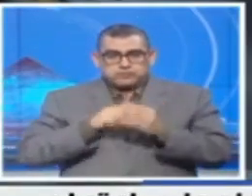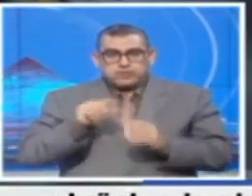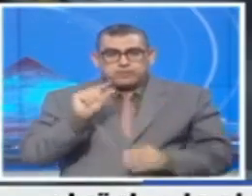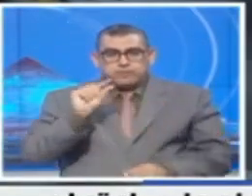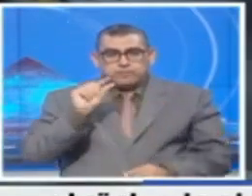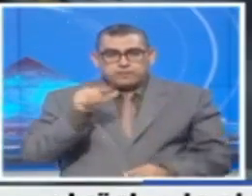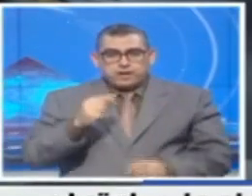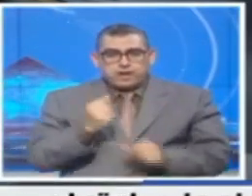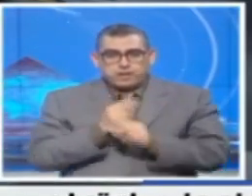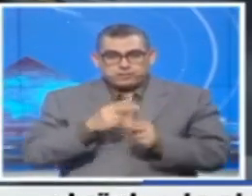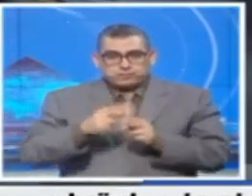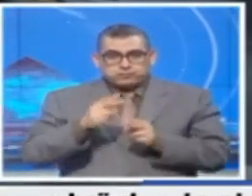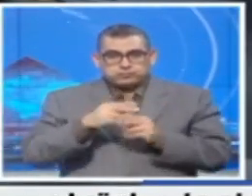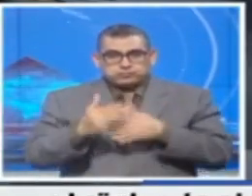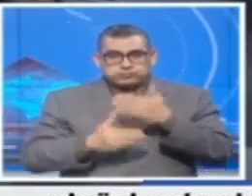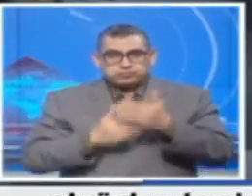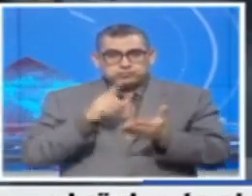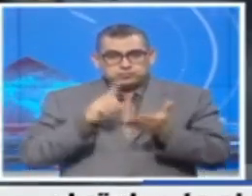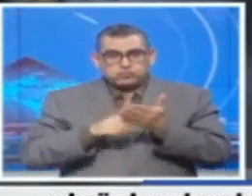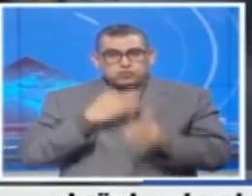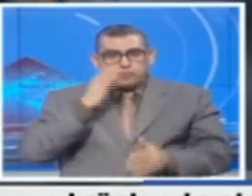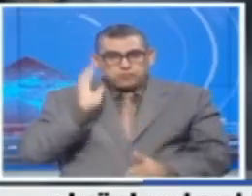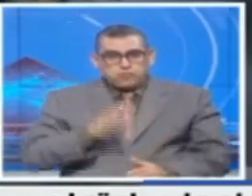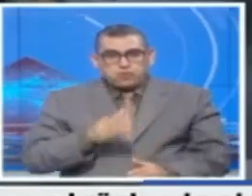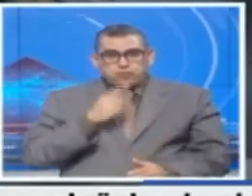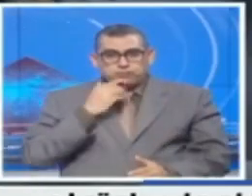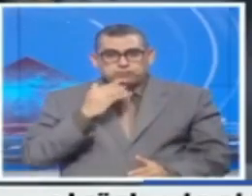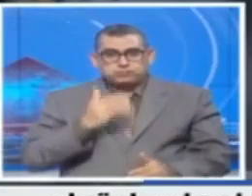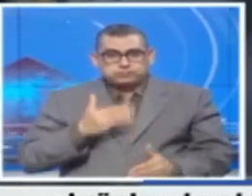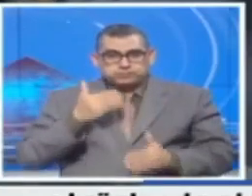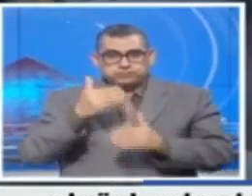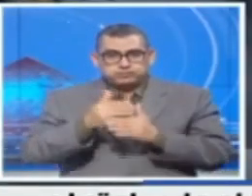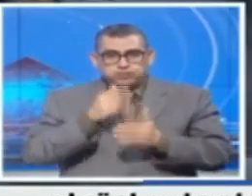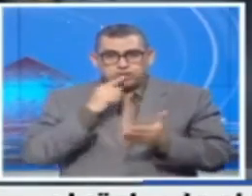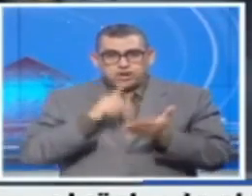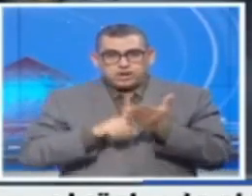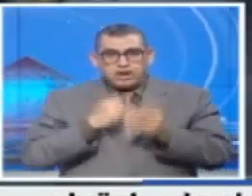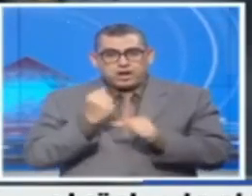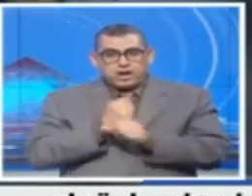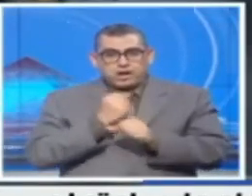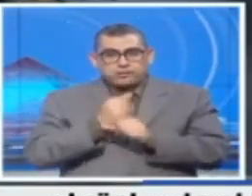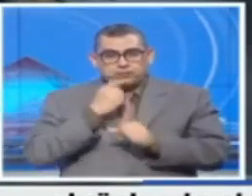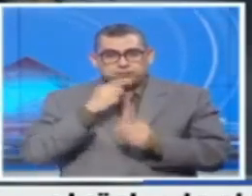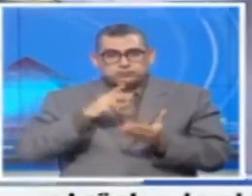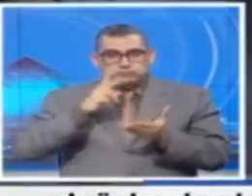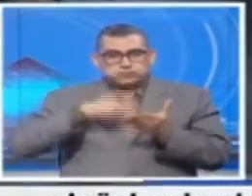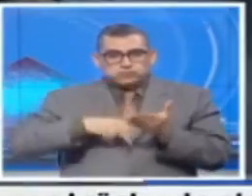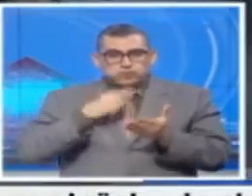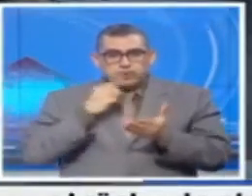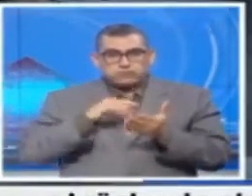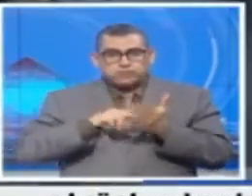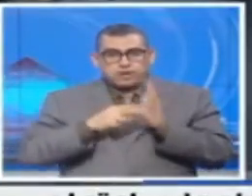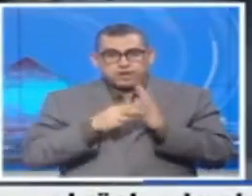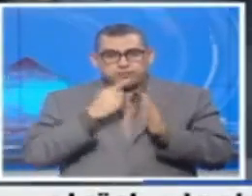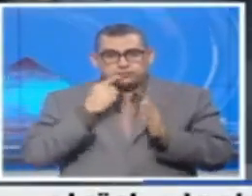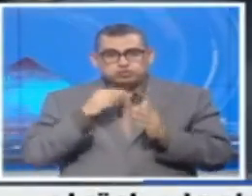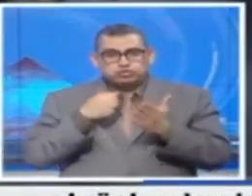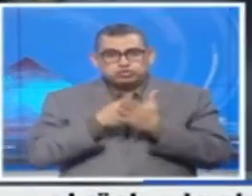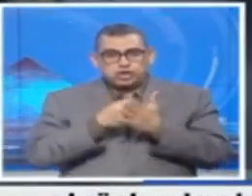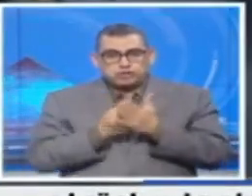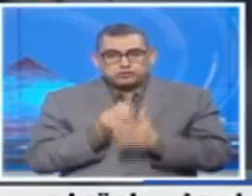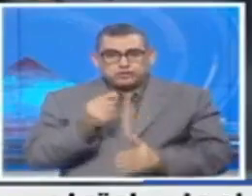وهذه الكورسات، وسنمنح أيضا شهادات، وهذه الشهادات ستكون شهادات معتمدة بالنسبة لهم، ودي هتبقى